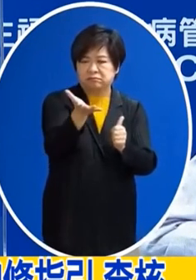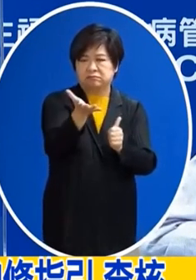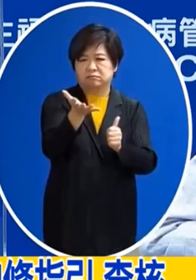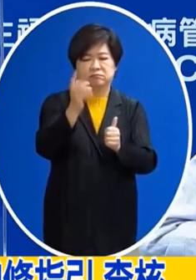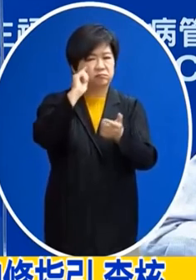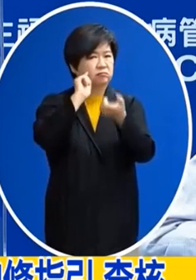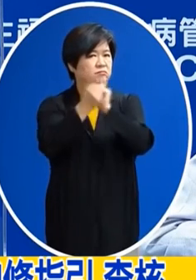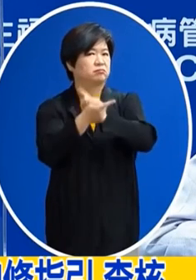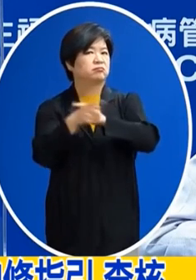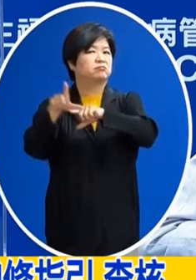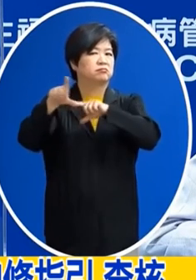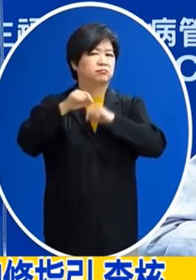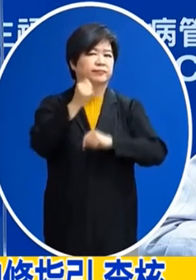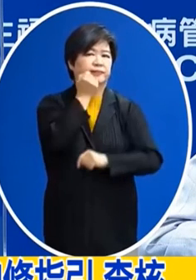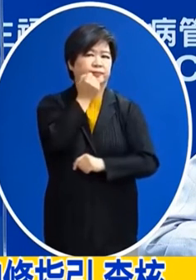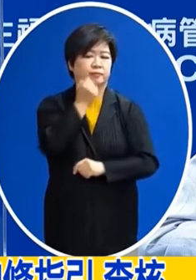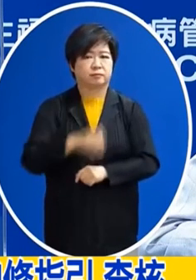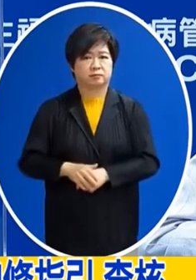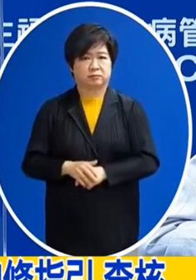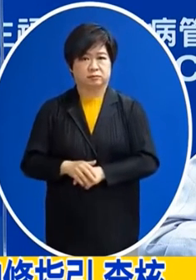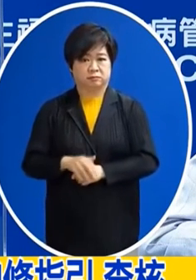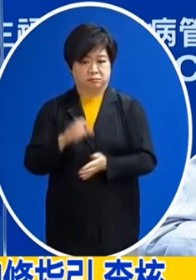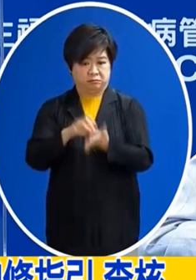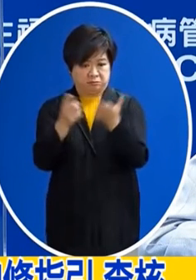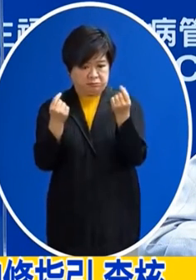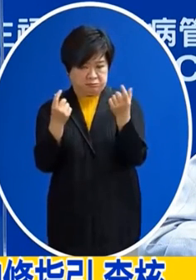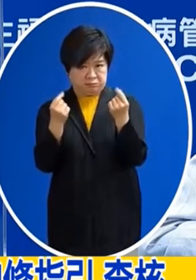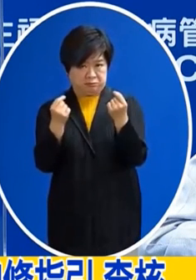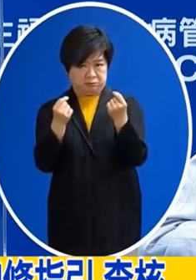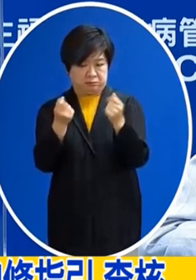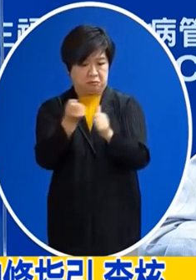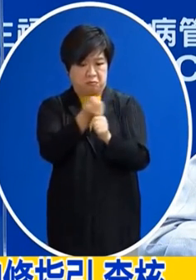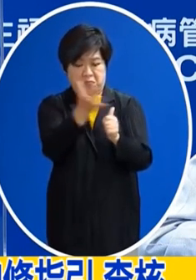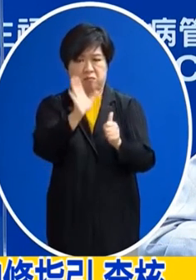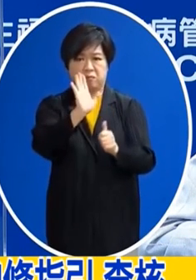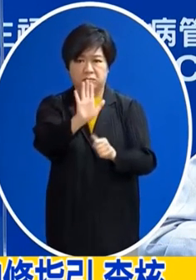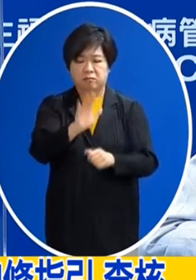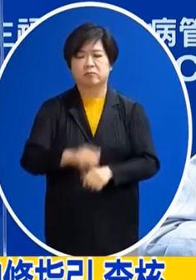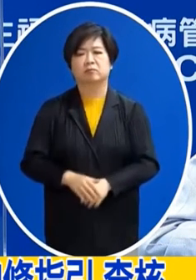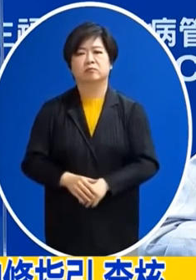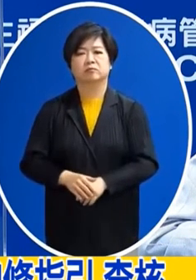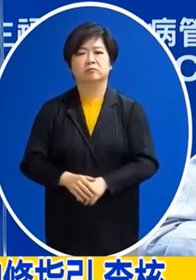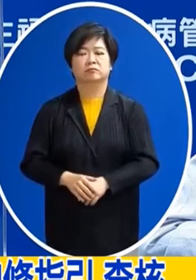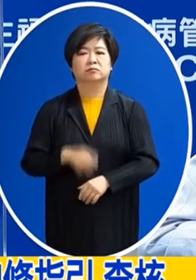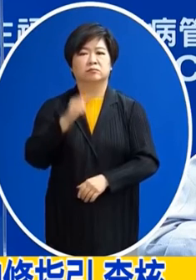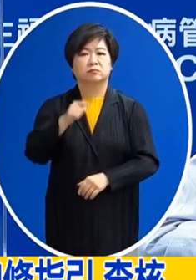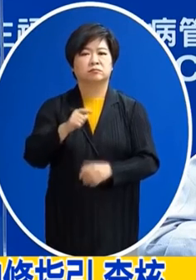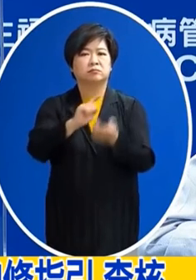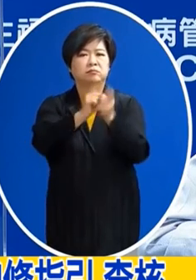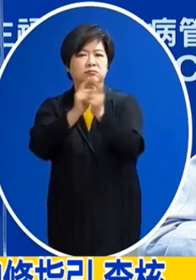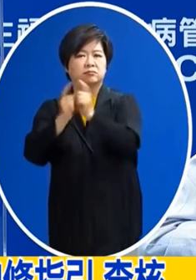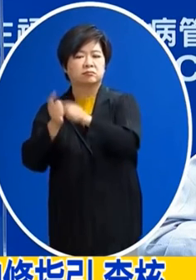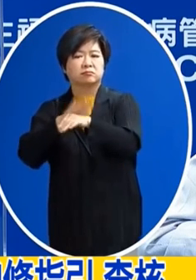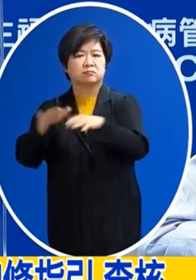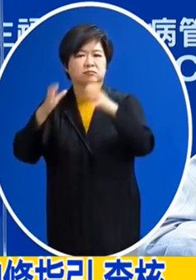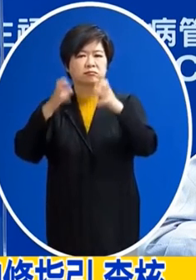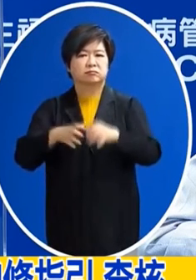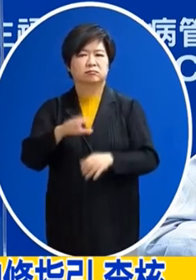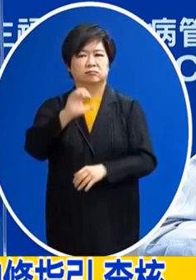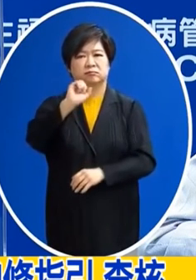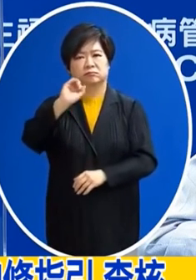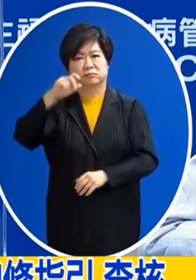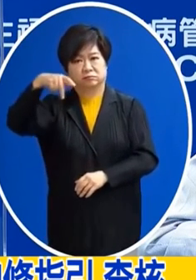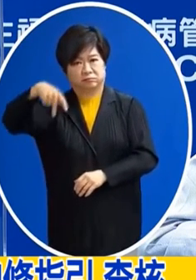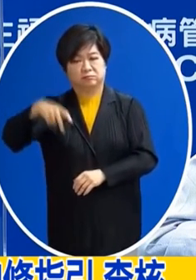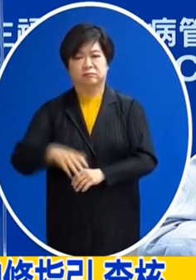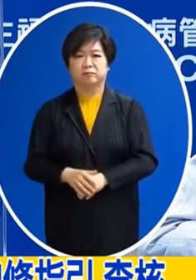行应变。另外，就是说如果确认啊已经发生了群聚事件的话，那这些应变作为我们都会建立 SOP。那